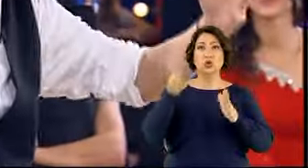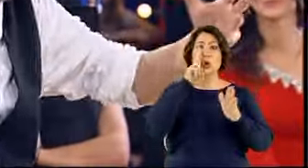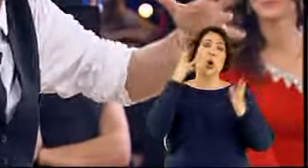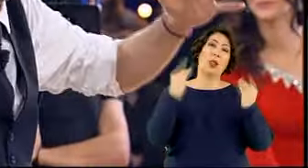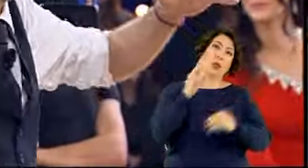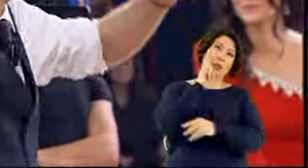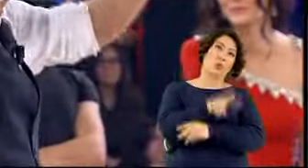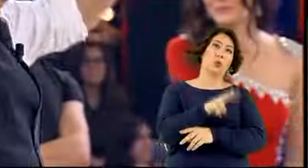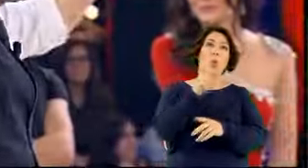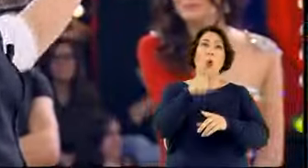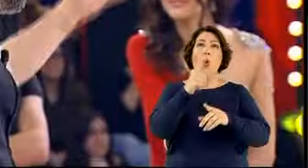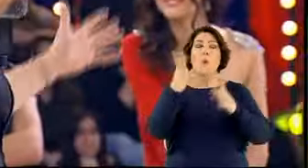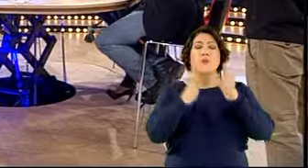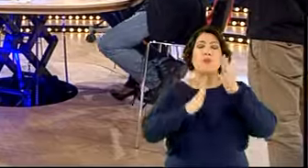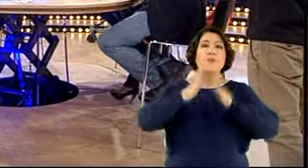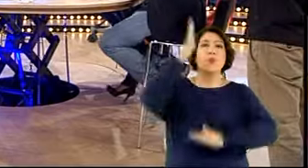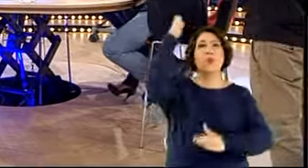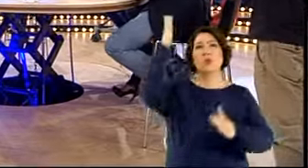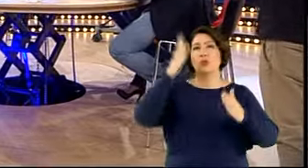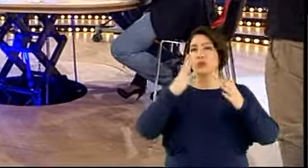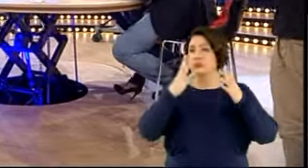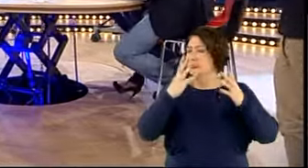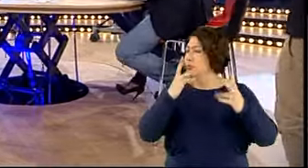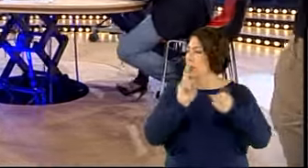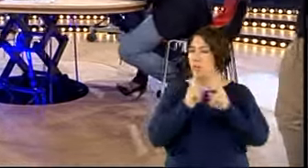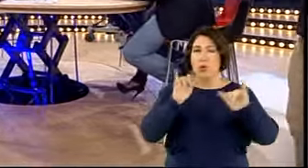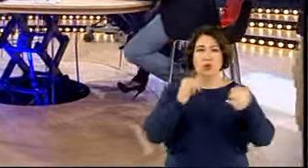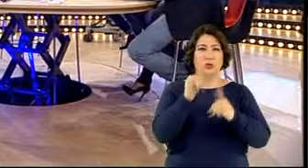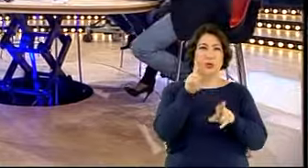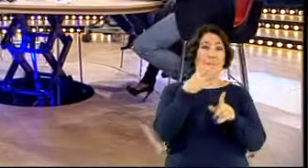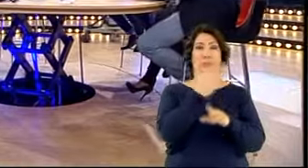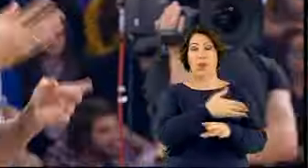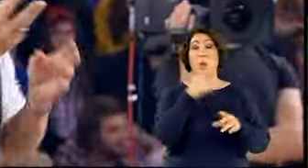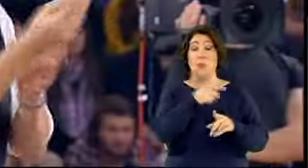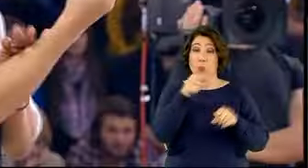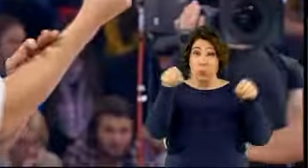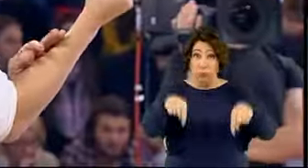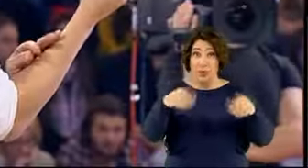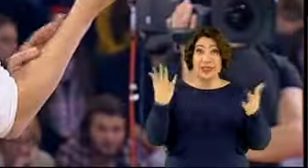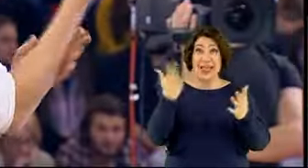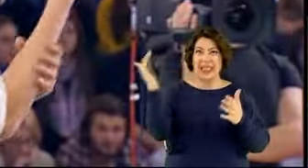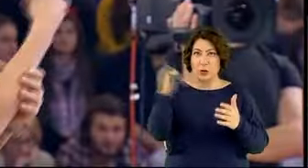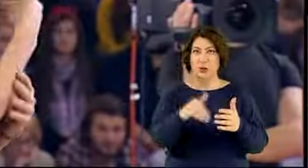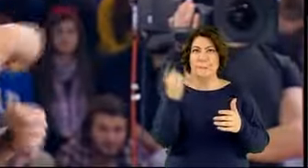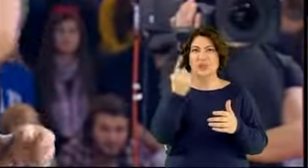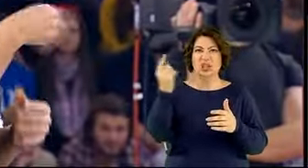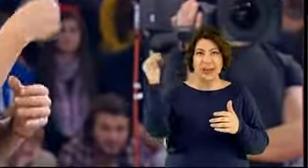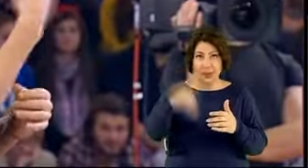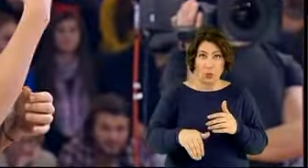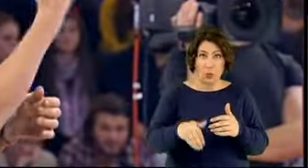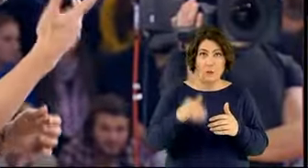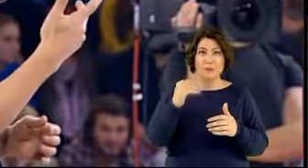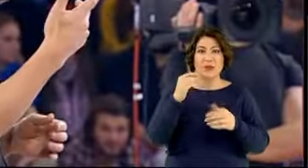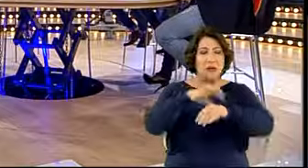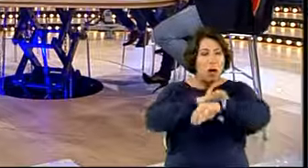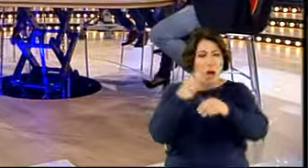olarak gördük. Böyle bir Oedipus'a falan benzettik. Büyük tragedi oyuncusu gibi bir kadın. Burada da ne geliyorsa bir şey geliyor. Böyle bir